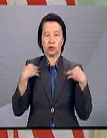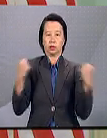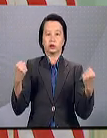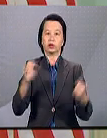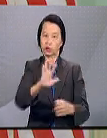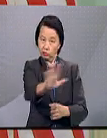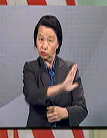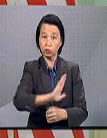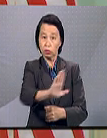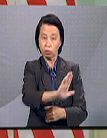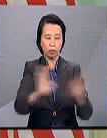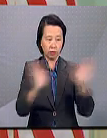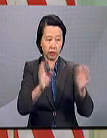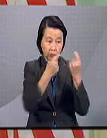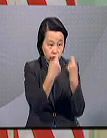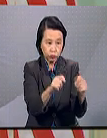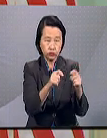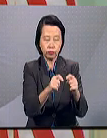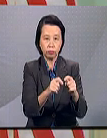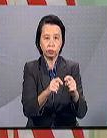mereka. Jadi jangan cuba